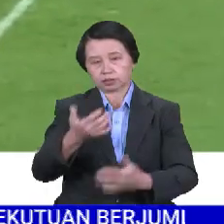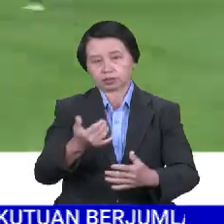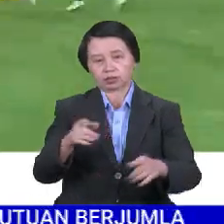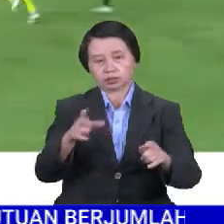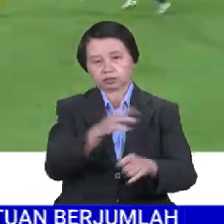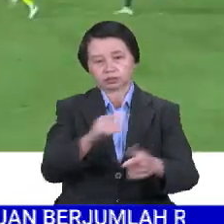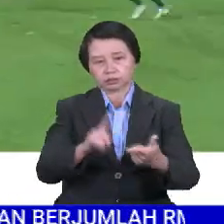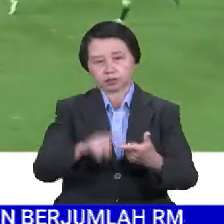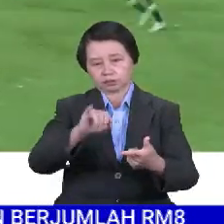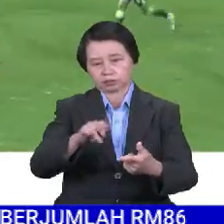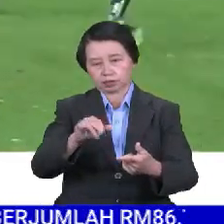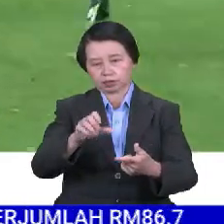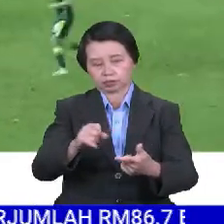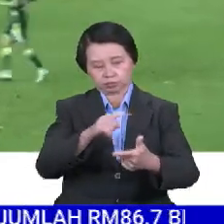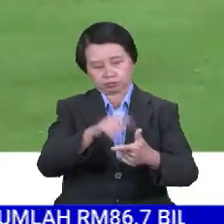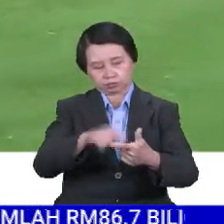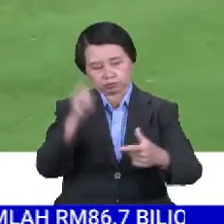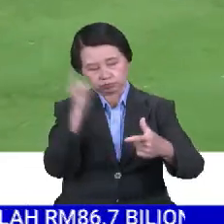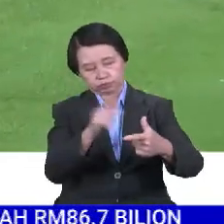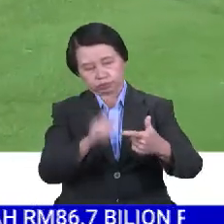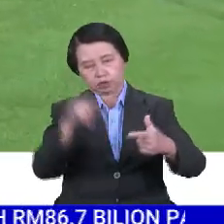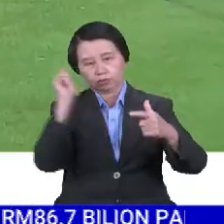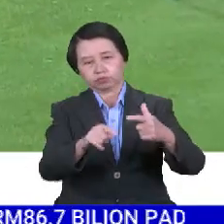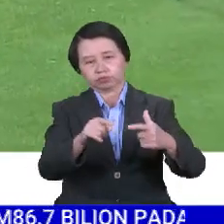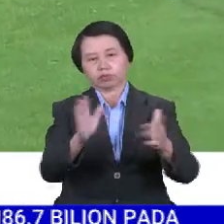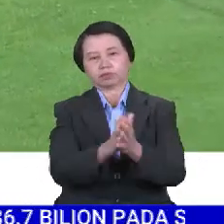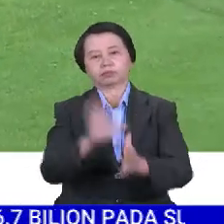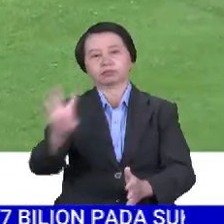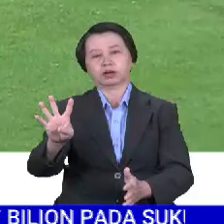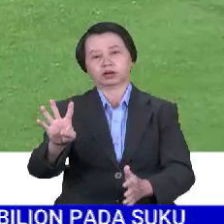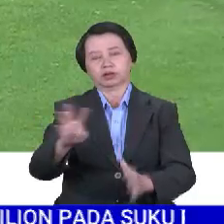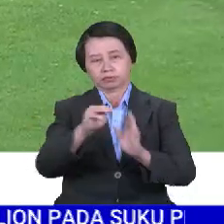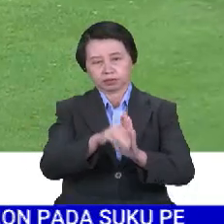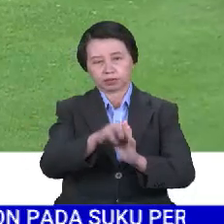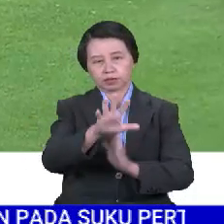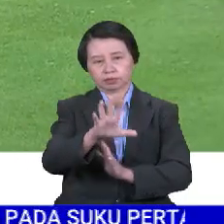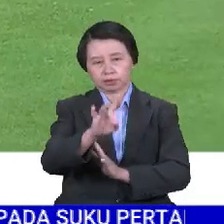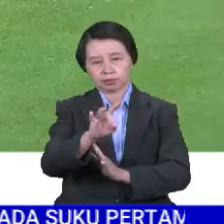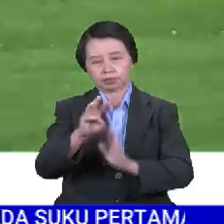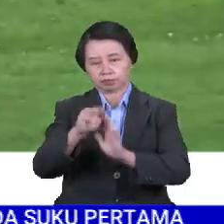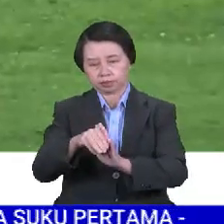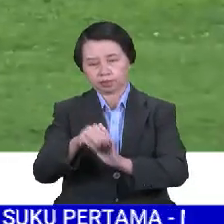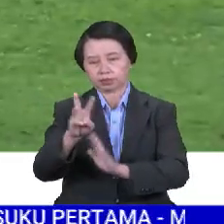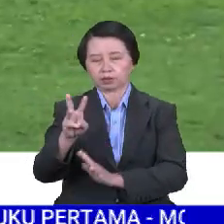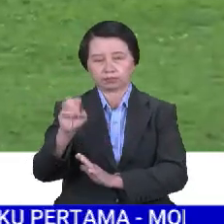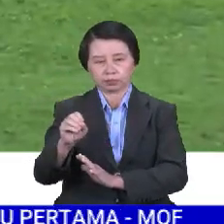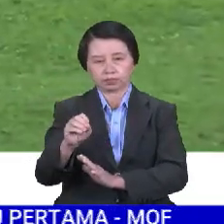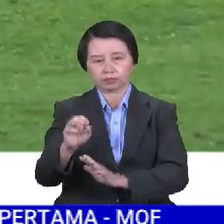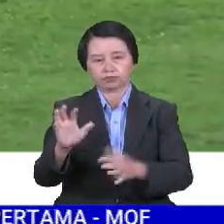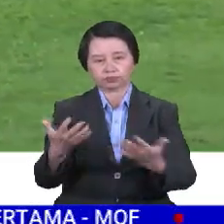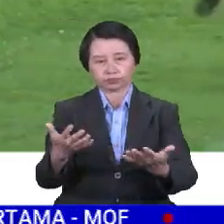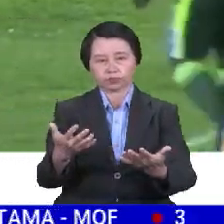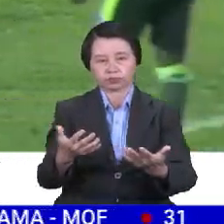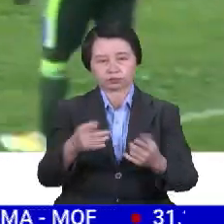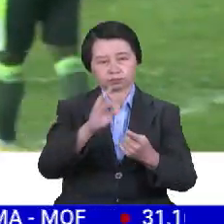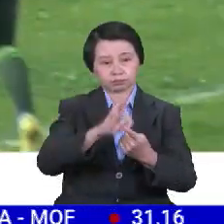Olisegun dan Justin Bass masing-masing meledak gol ketiga dan keempat pada minit ke-58 dan ke-60. Skuad Harimau